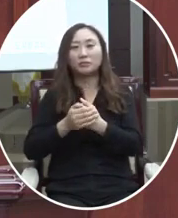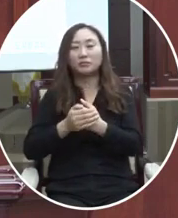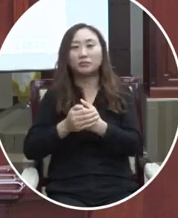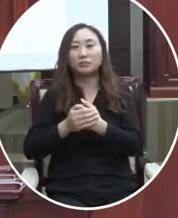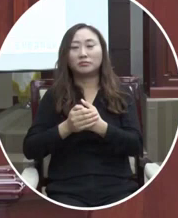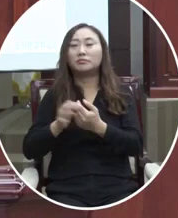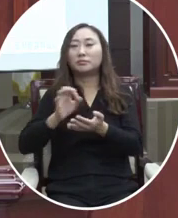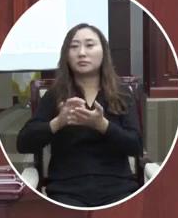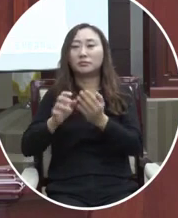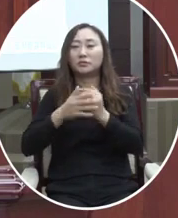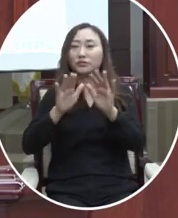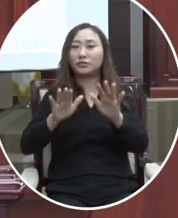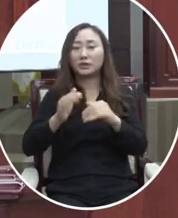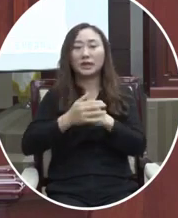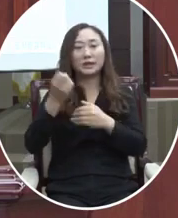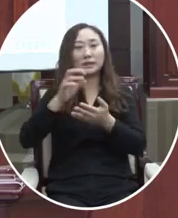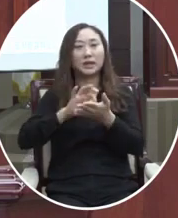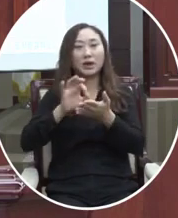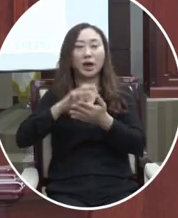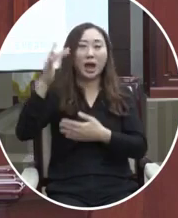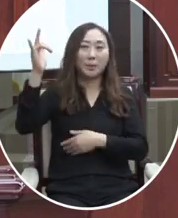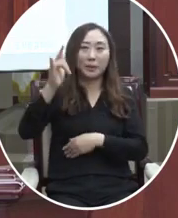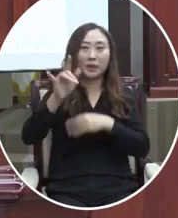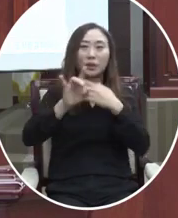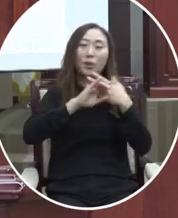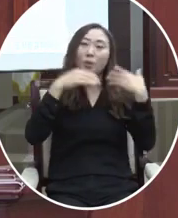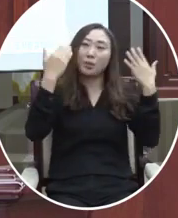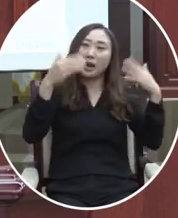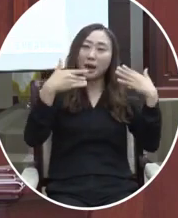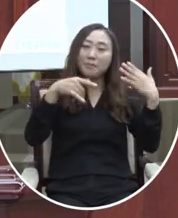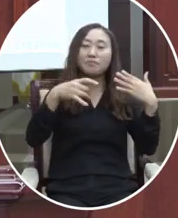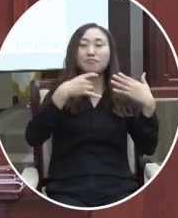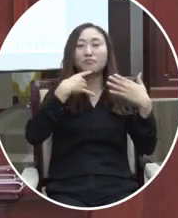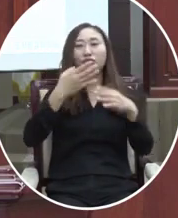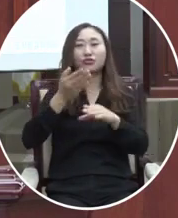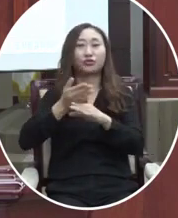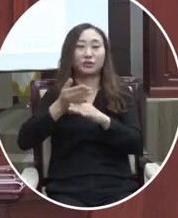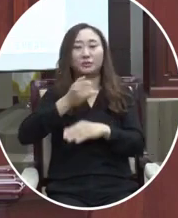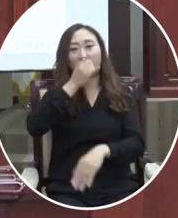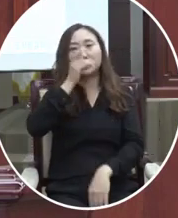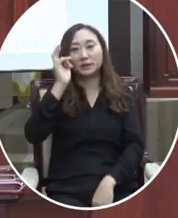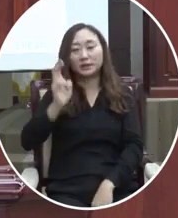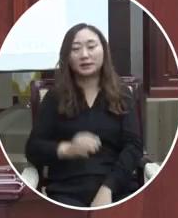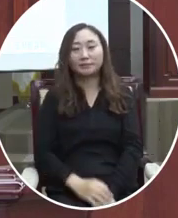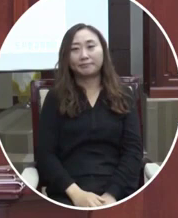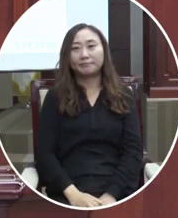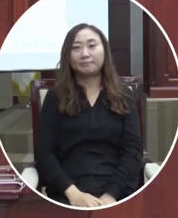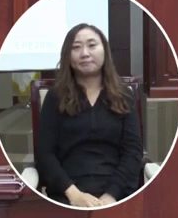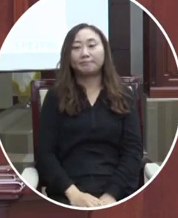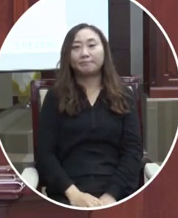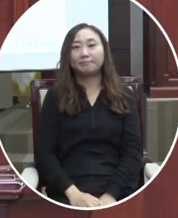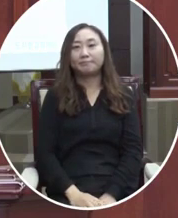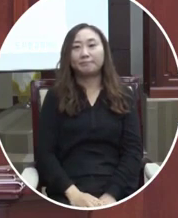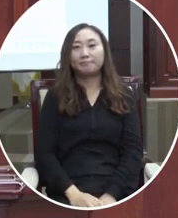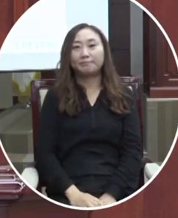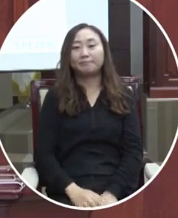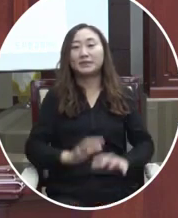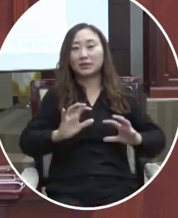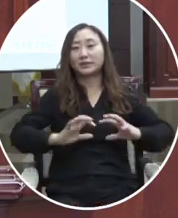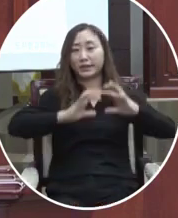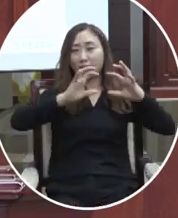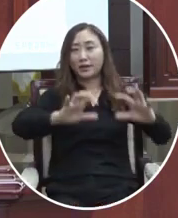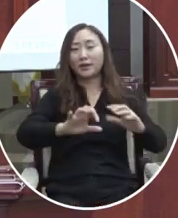제한적인 환경에서 우리나라의 재생에너지는 태양광과 풍력이 중심이 될 것입니다. 전